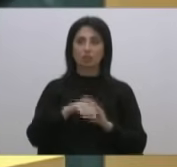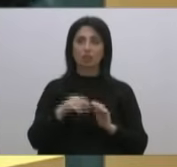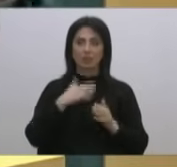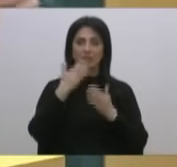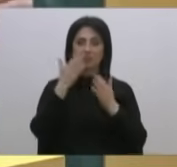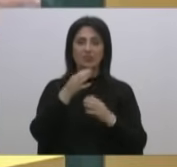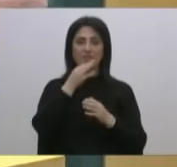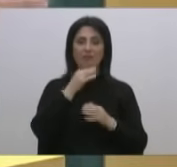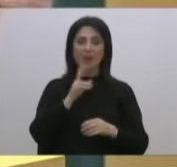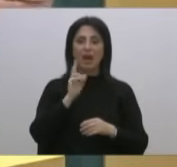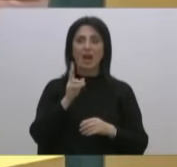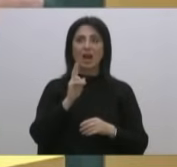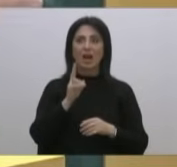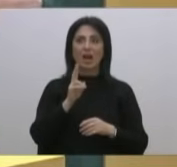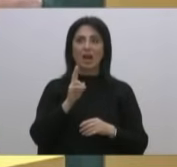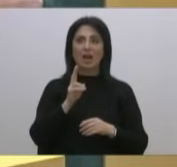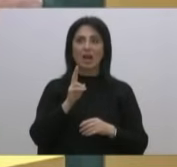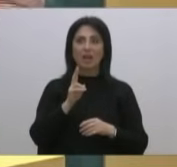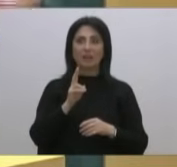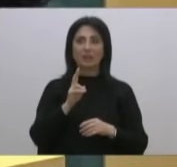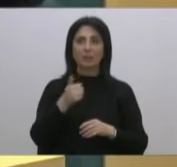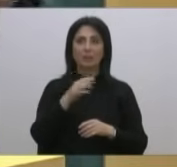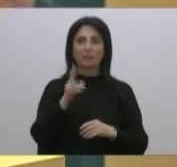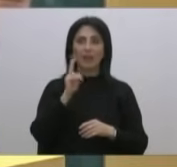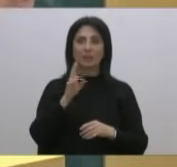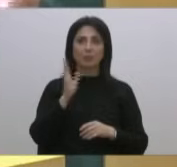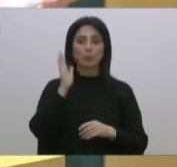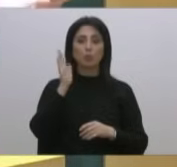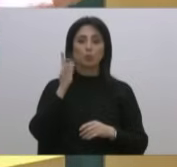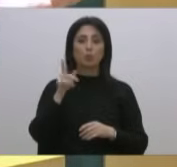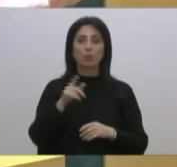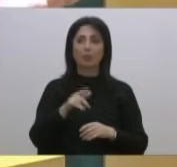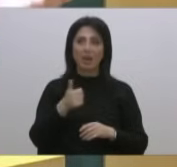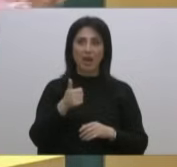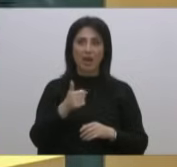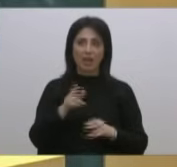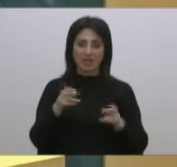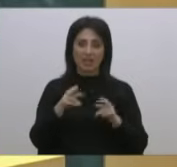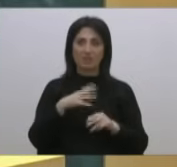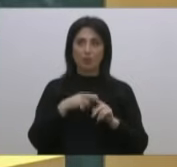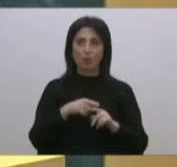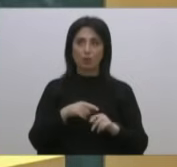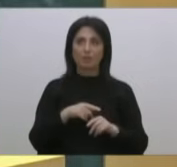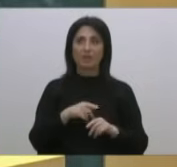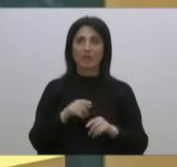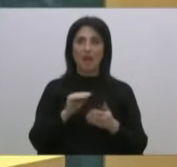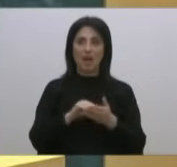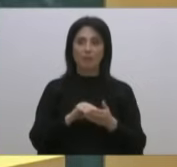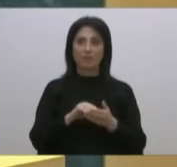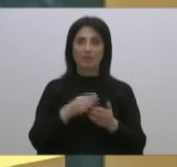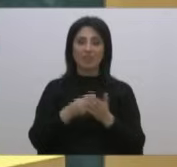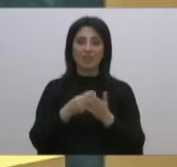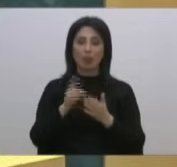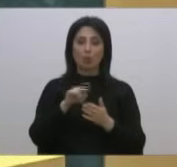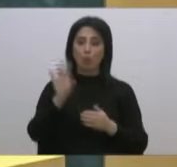მე წავიკითხე სანამ კანდიდატის პრემიერის კანდიდატად იქნებოდა ბატონი რომ ძალიან კარგი გათვლა ჰქონდა. Თან აღებული ჰქონდა